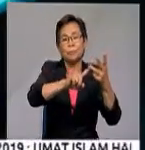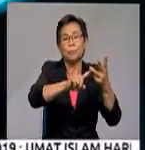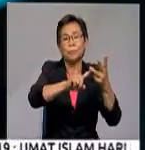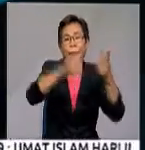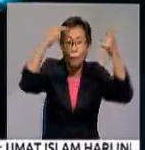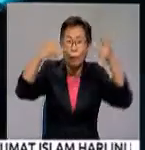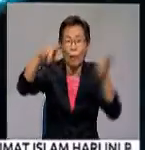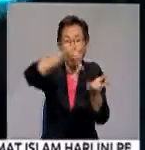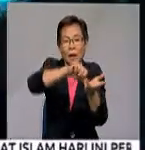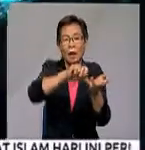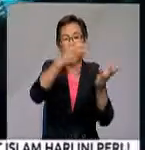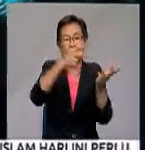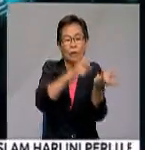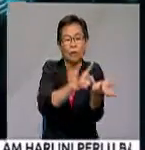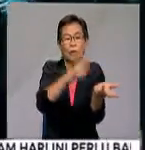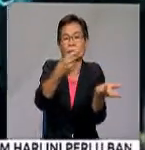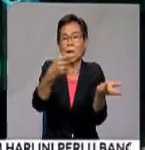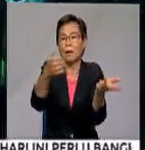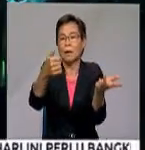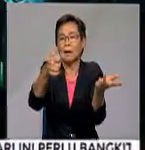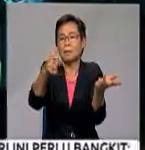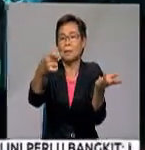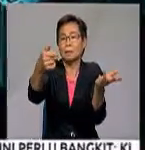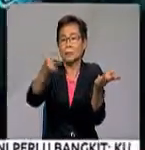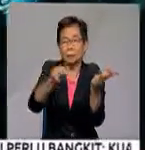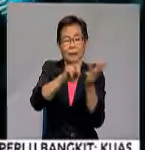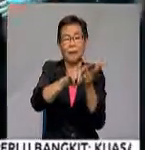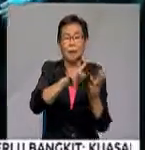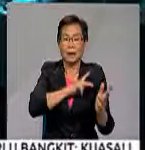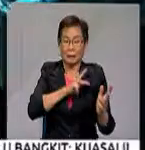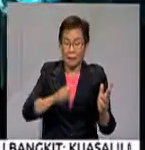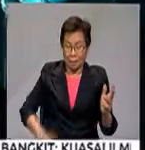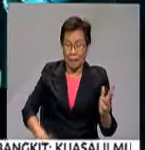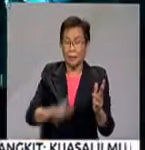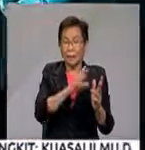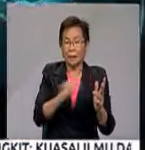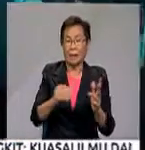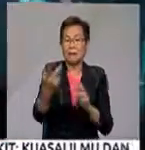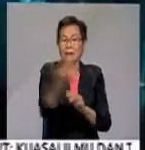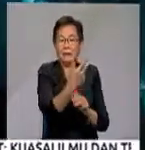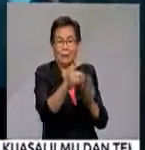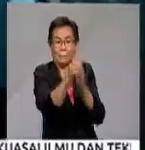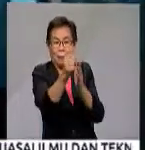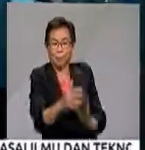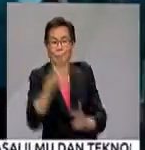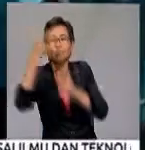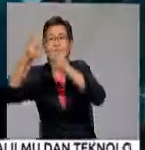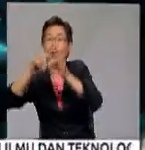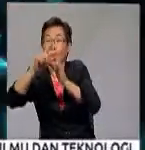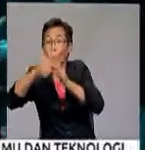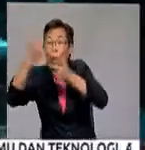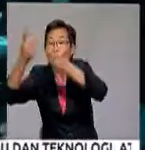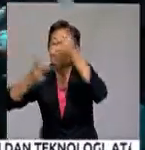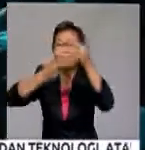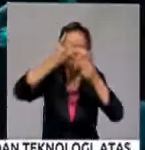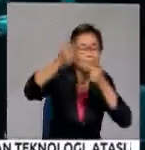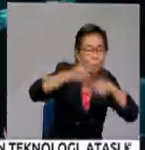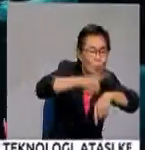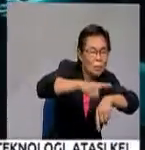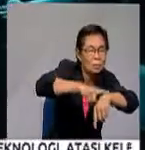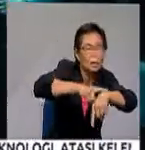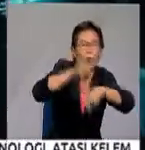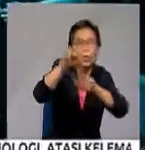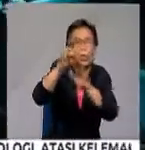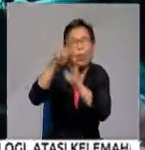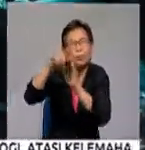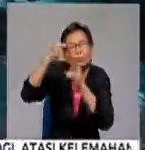dan Presiden Iran Dr. Hassan Rouhani. Baginda dan ketiga-tiga pemimpin itu kemudiannya membuat lawatan yang mengambil masa kira-kira